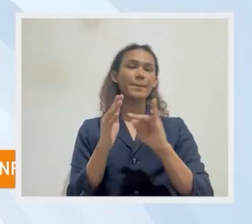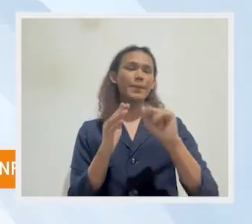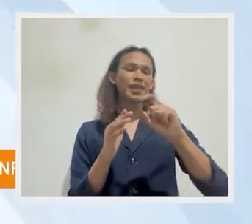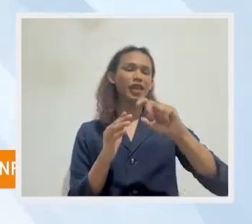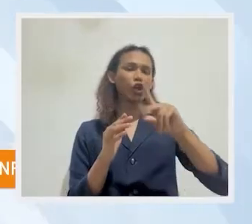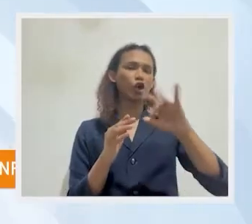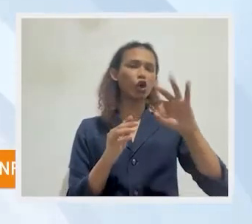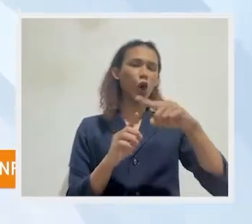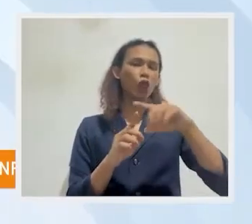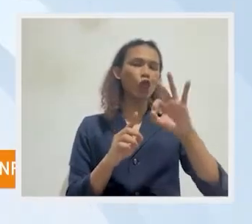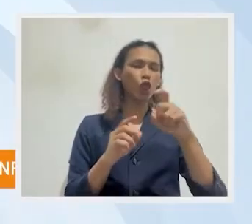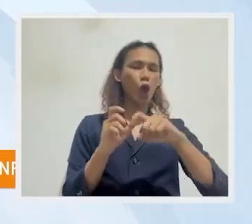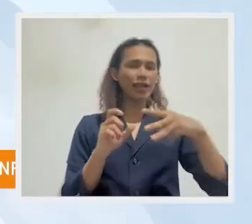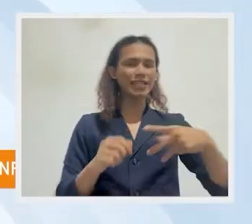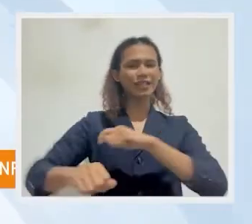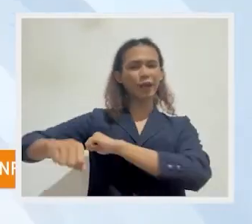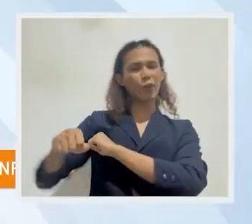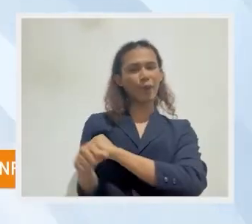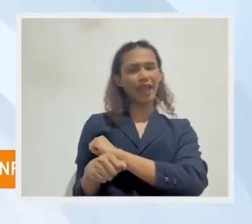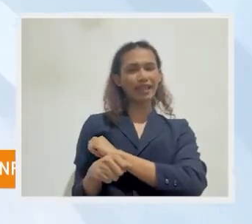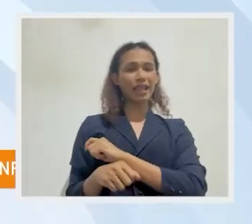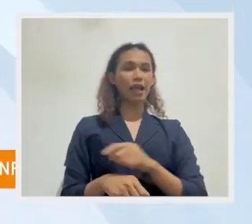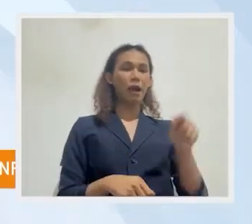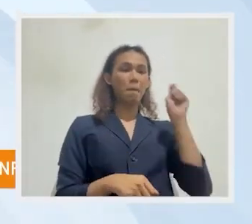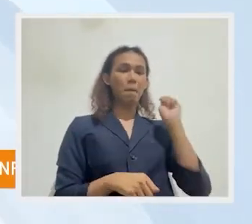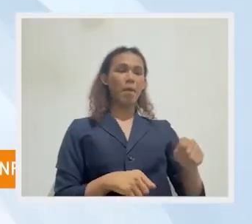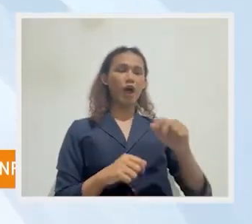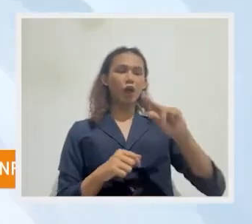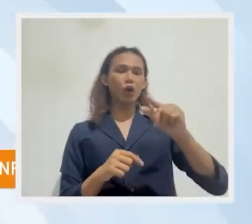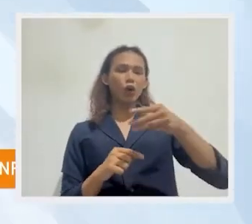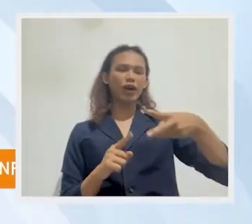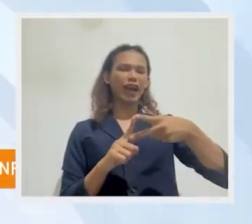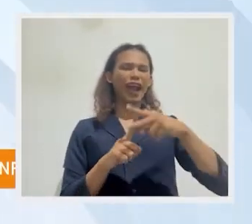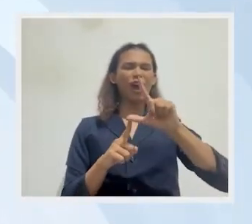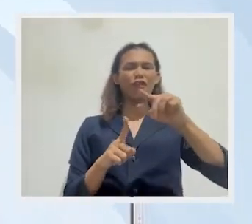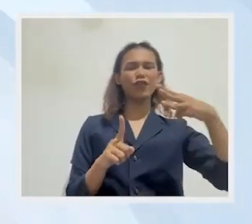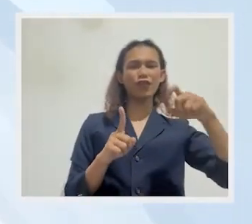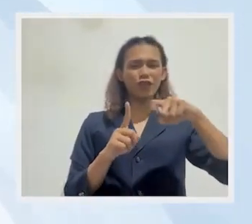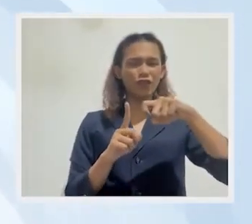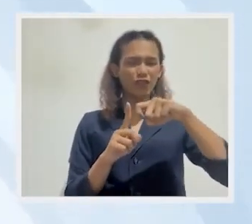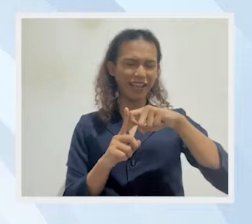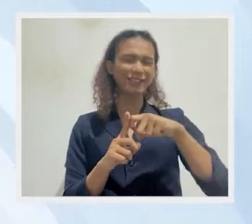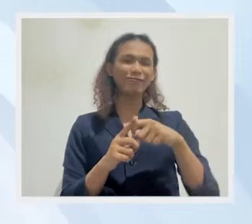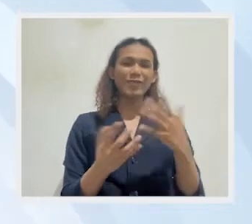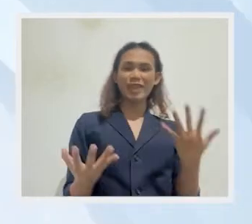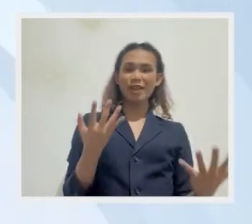microtoys, termometer, palu refleks, timbangan berat